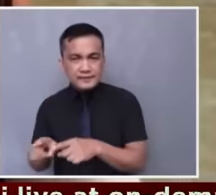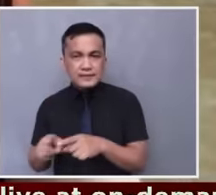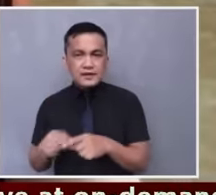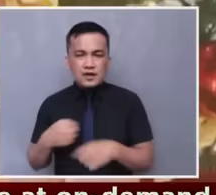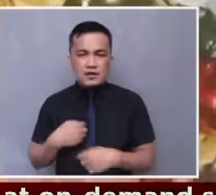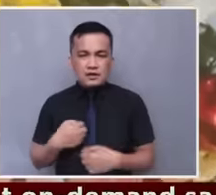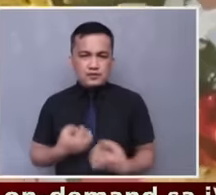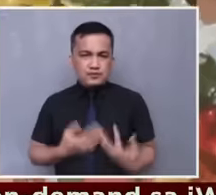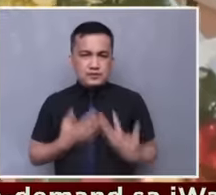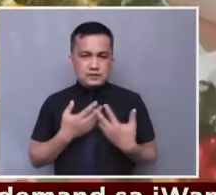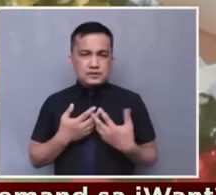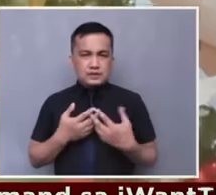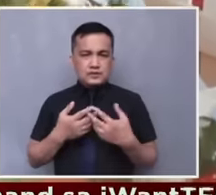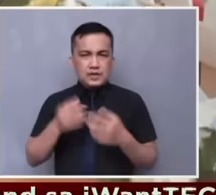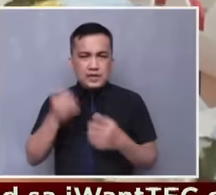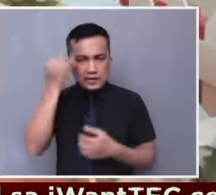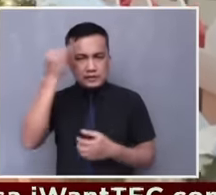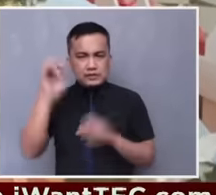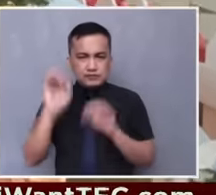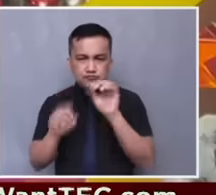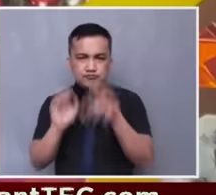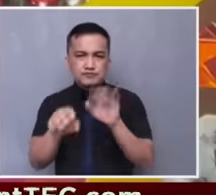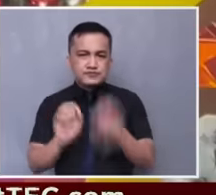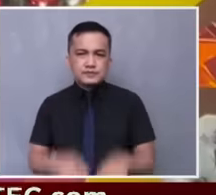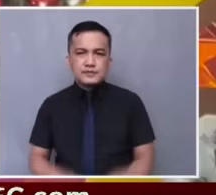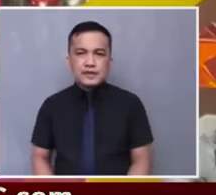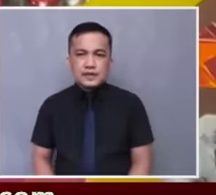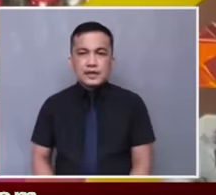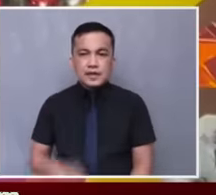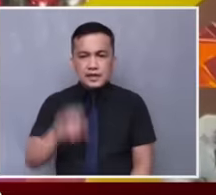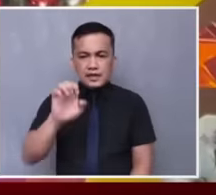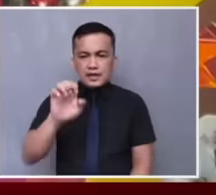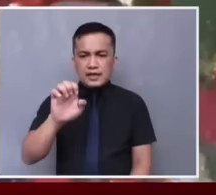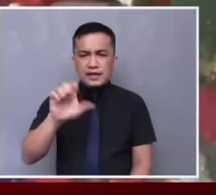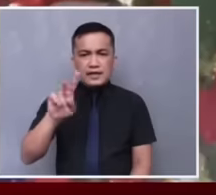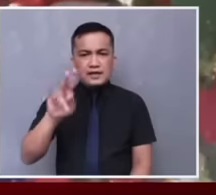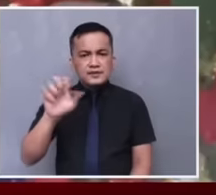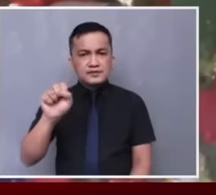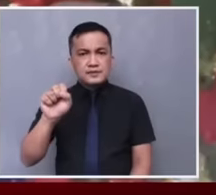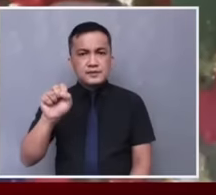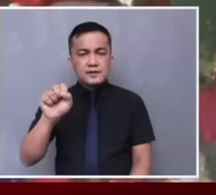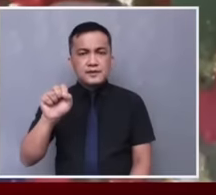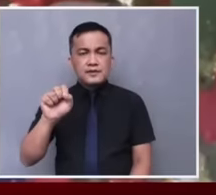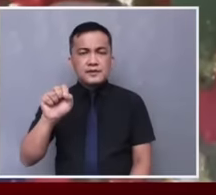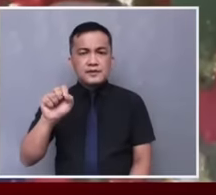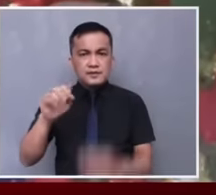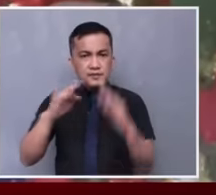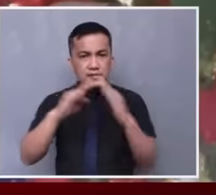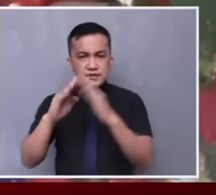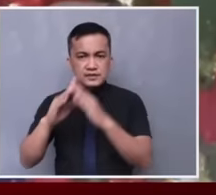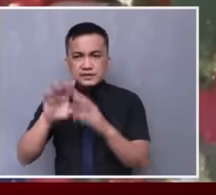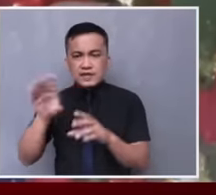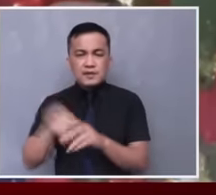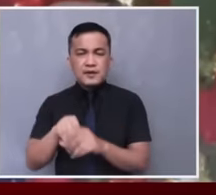concept. Andyan din ang Elves Village, kasama si Santa. Dala nung siyempre pandemic,